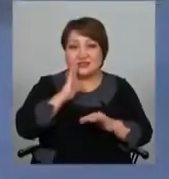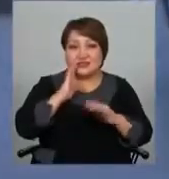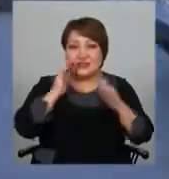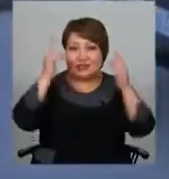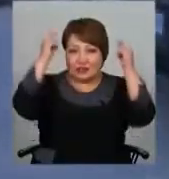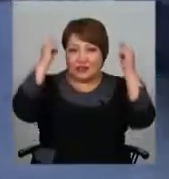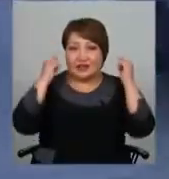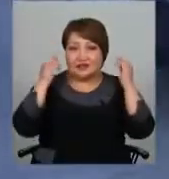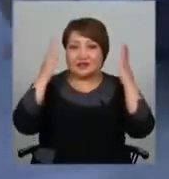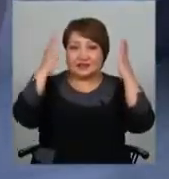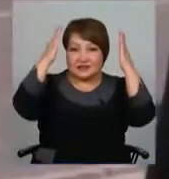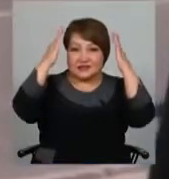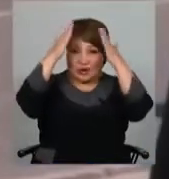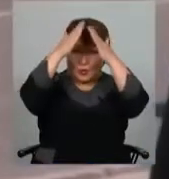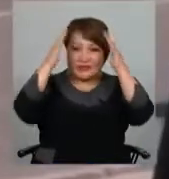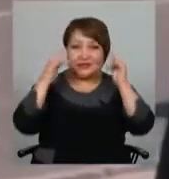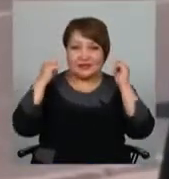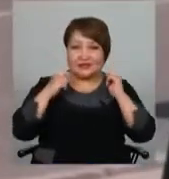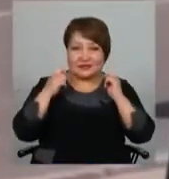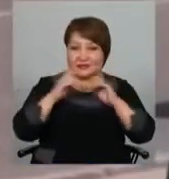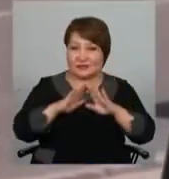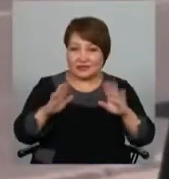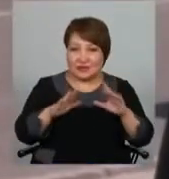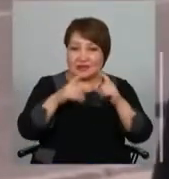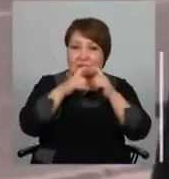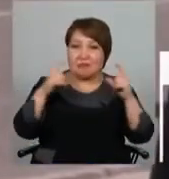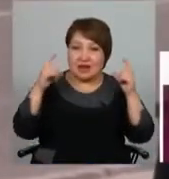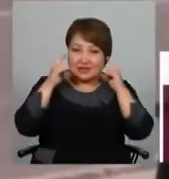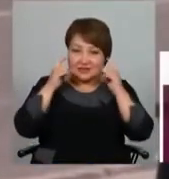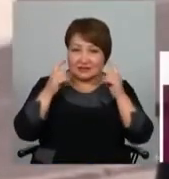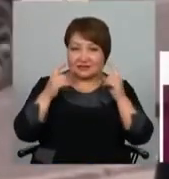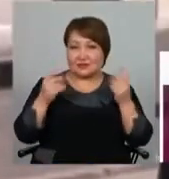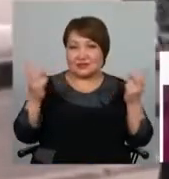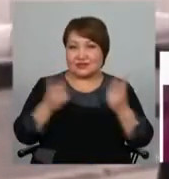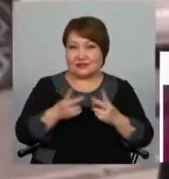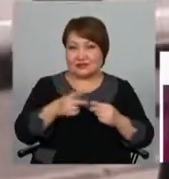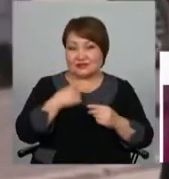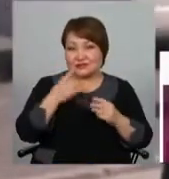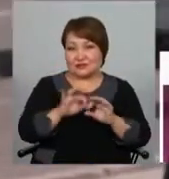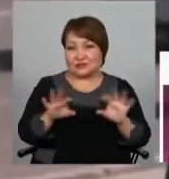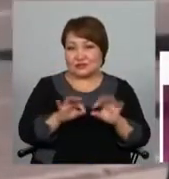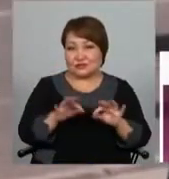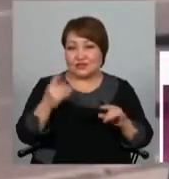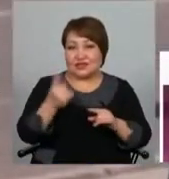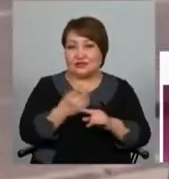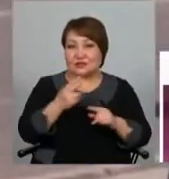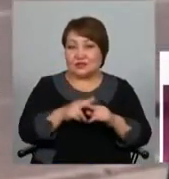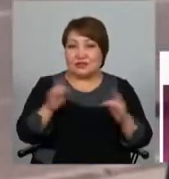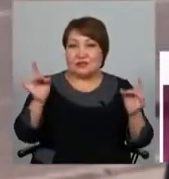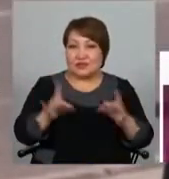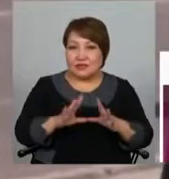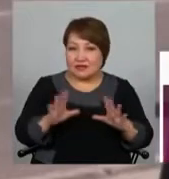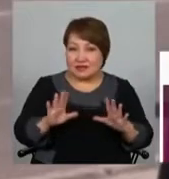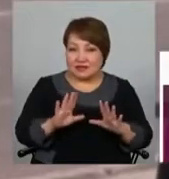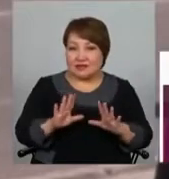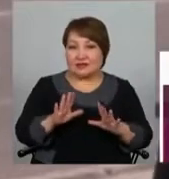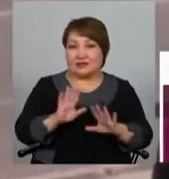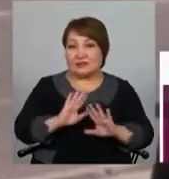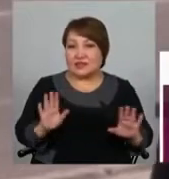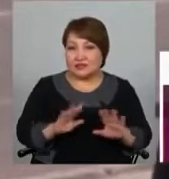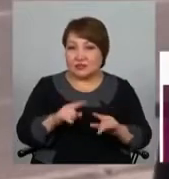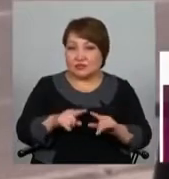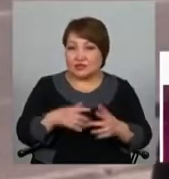екенін түсіндірді. Ең басты мақсат бізде қазір жалғыз осы мейрамханалар, тойханалар ғана емес. Бұл жерде қоғамдық